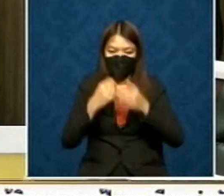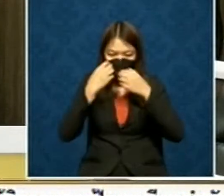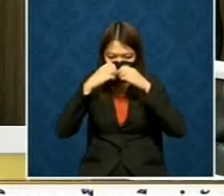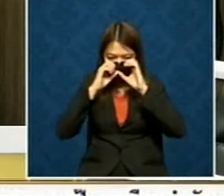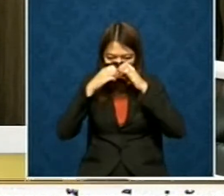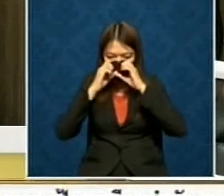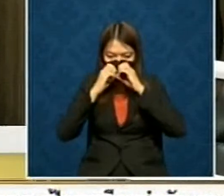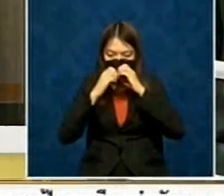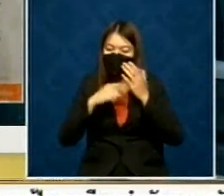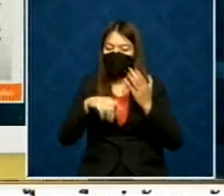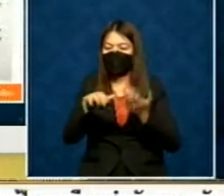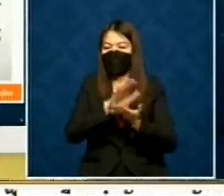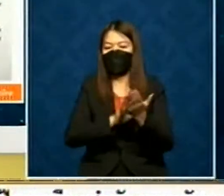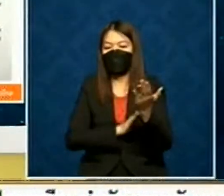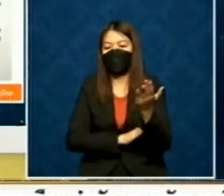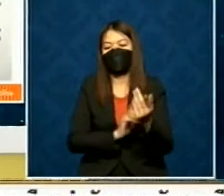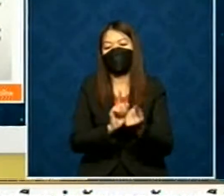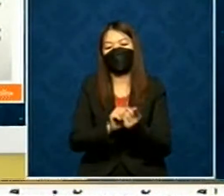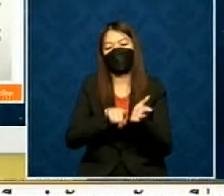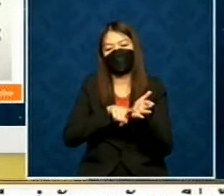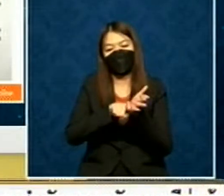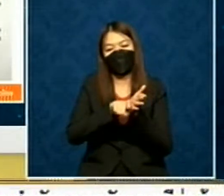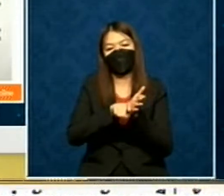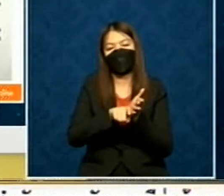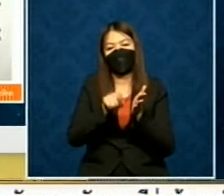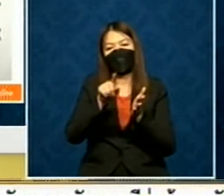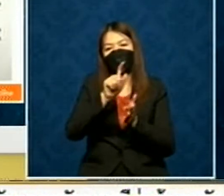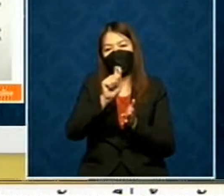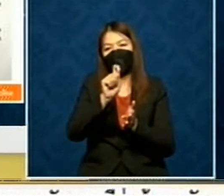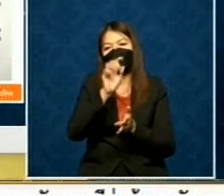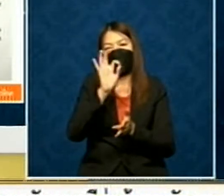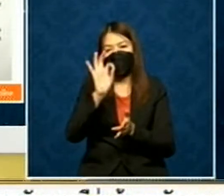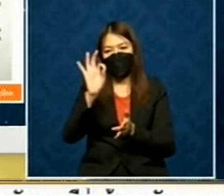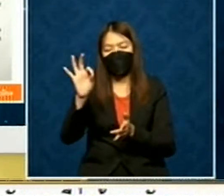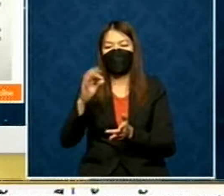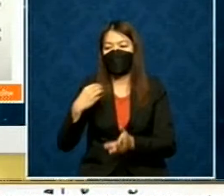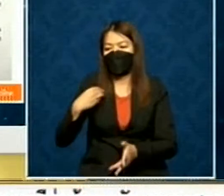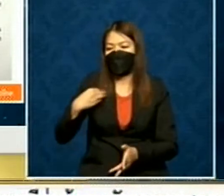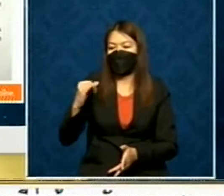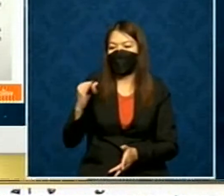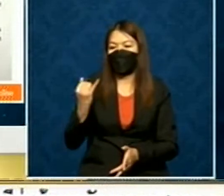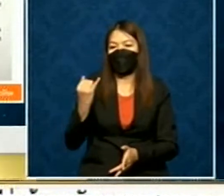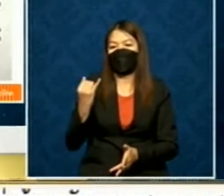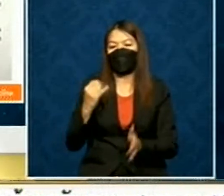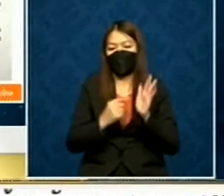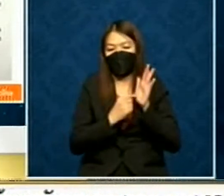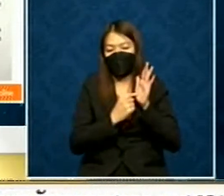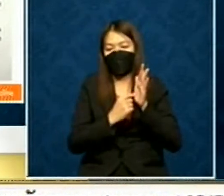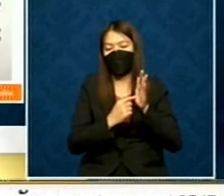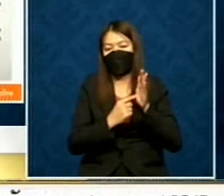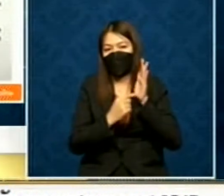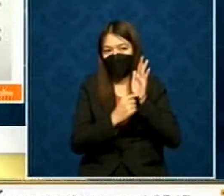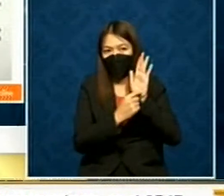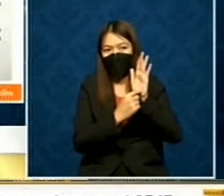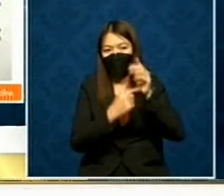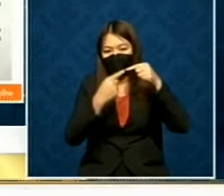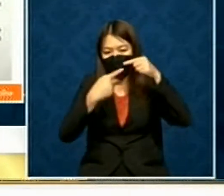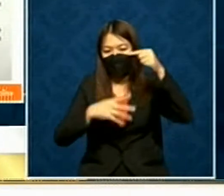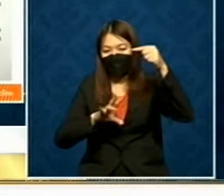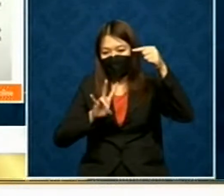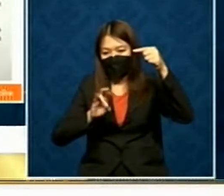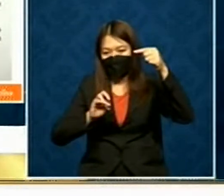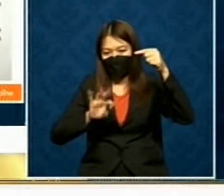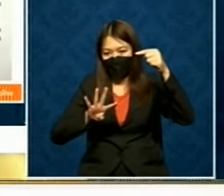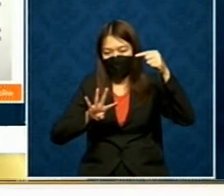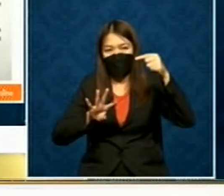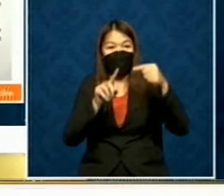สัตวแพทย์ทั่วประเทศพบเชือ ASFของจุลายอย่างน้อย 74 ตัวอย่างอัี้ของเกษณ์นะครับ ท่านดูใน